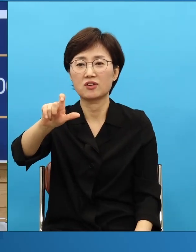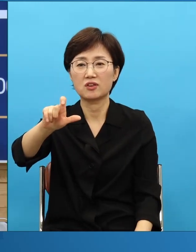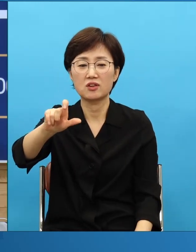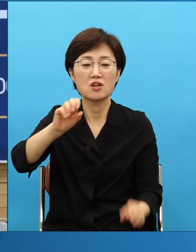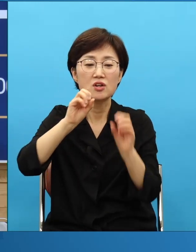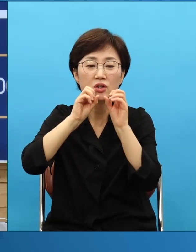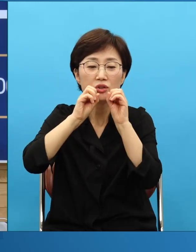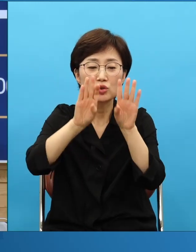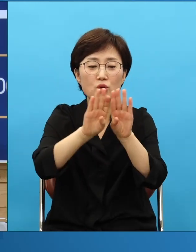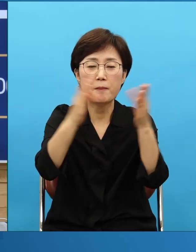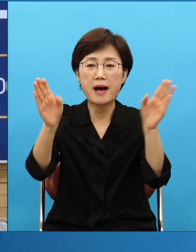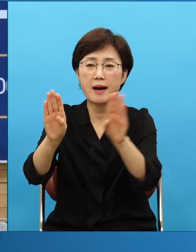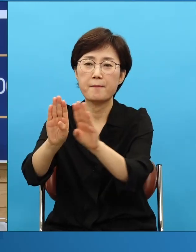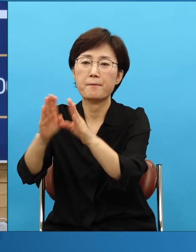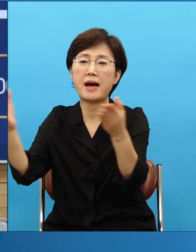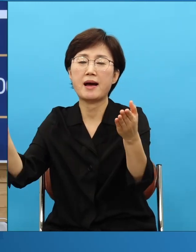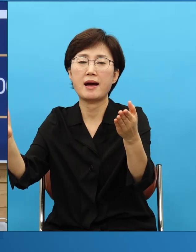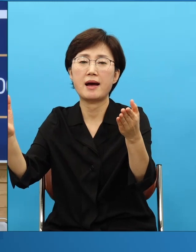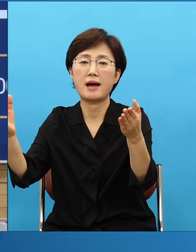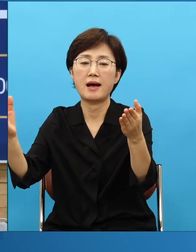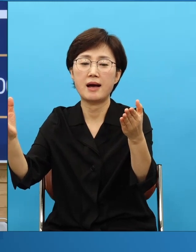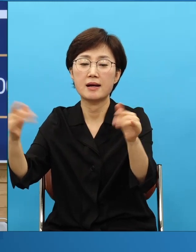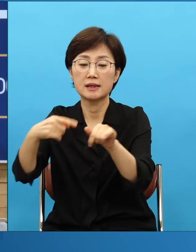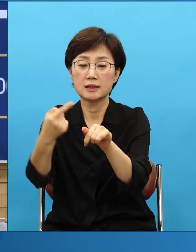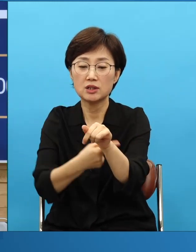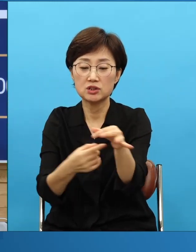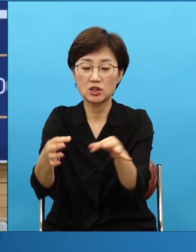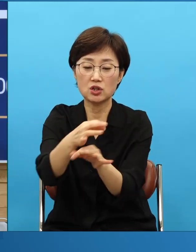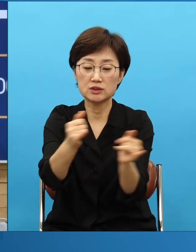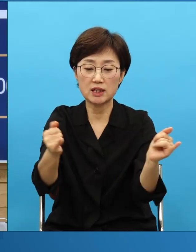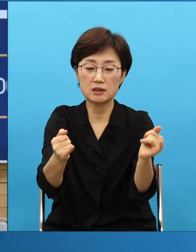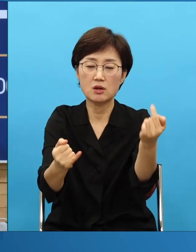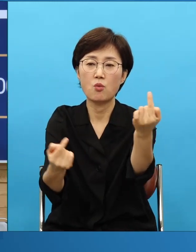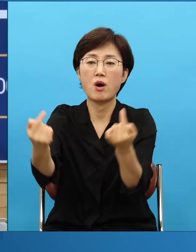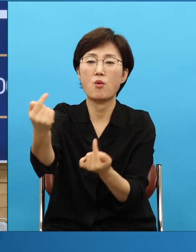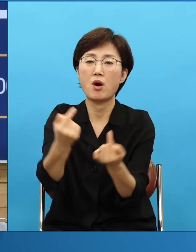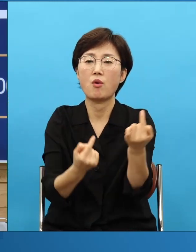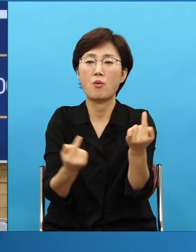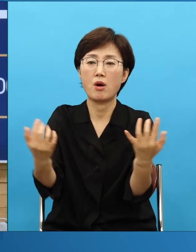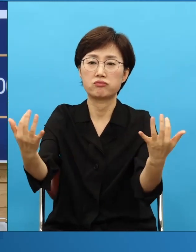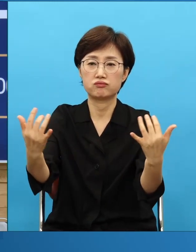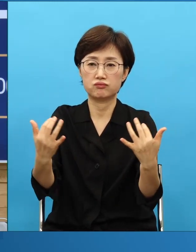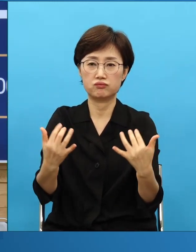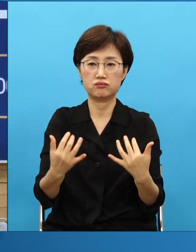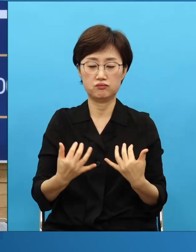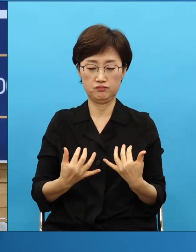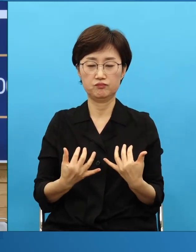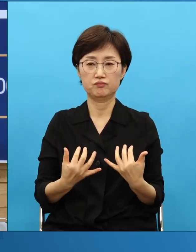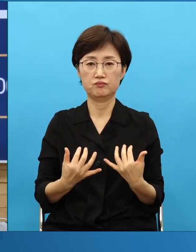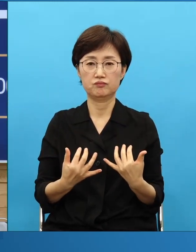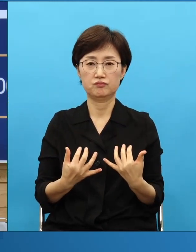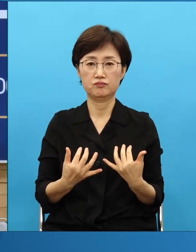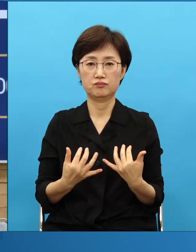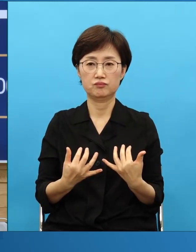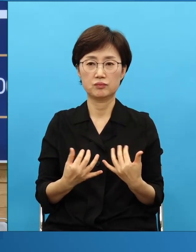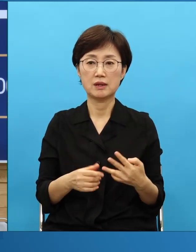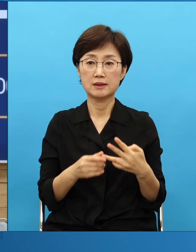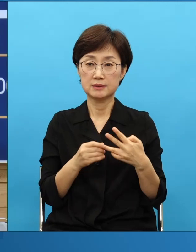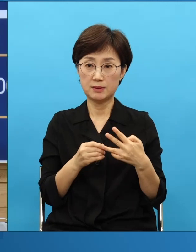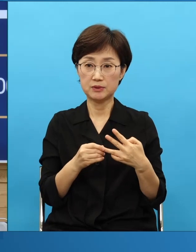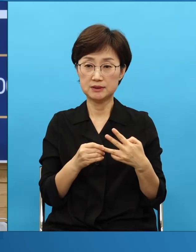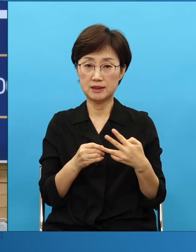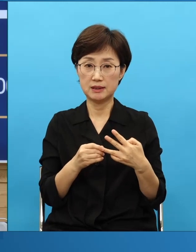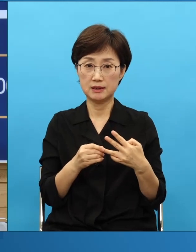15 nations opened at the 그 time. 경제인들끼리 모여드는 And 거예요. all these finance people, they came together and they gathered there. 또